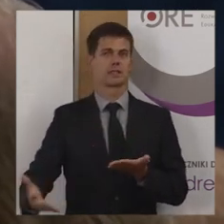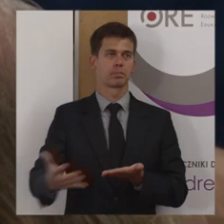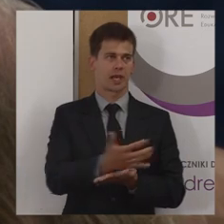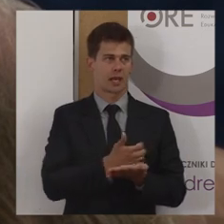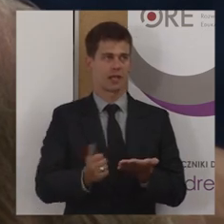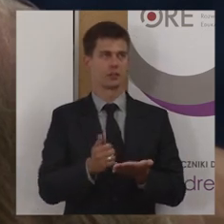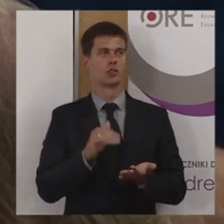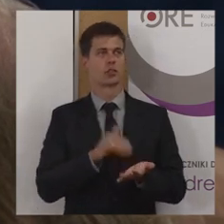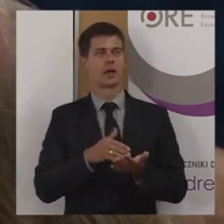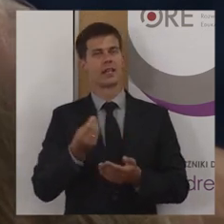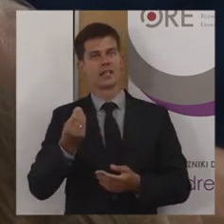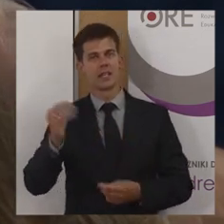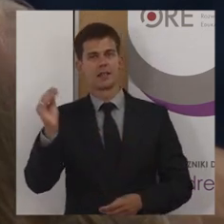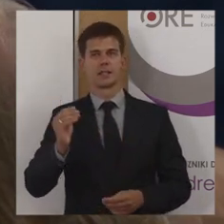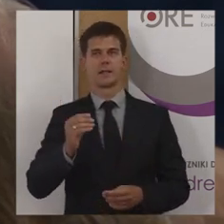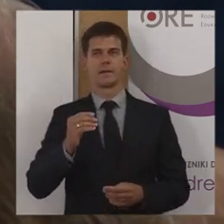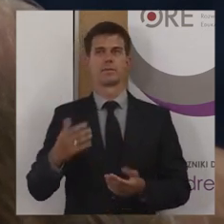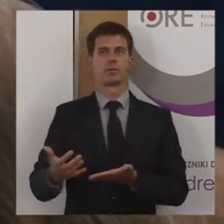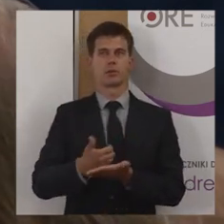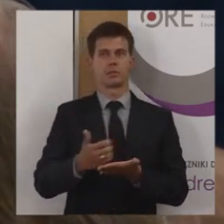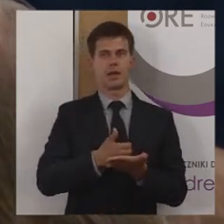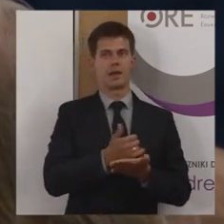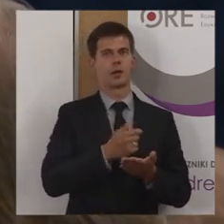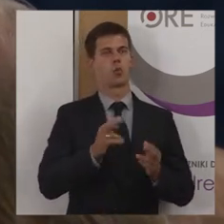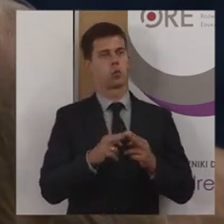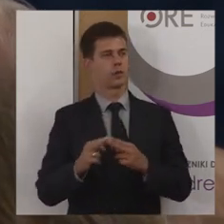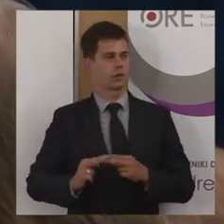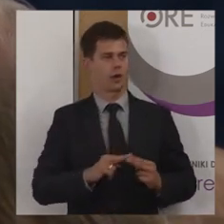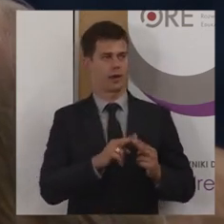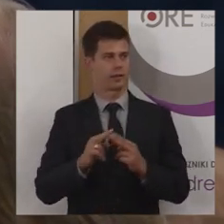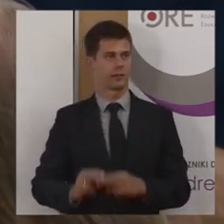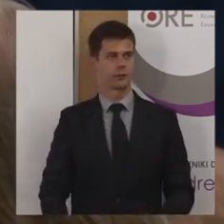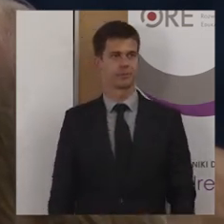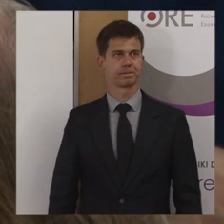jeszcze szerszego i głębszego uzgodnienia